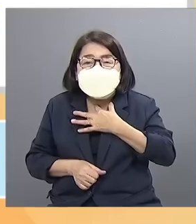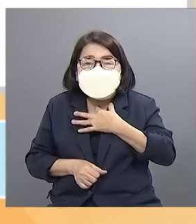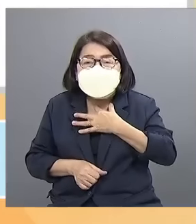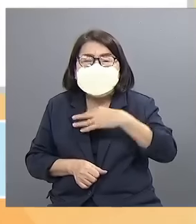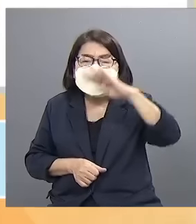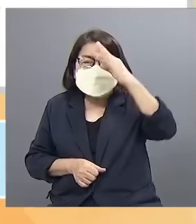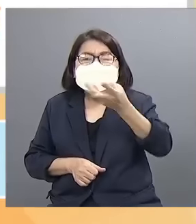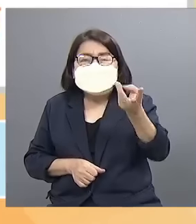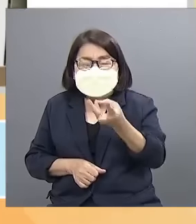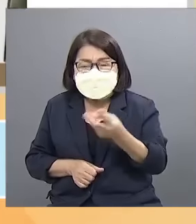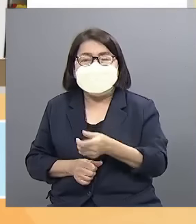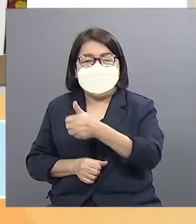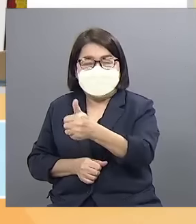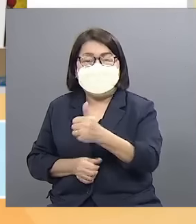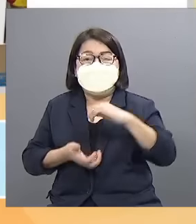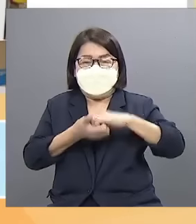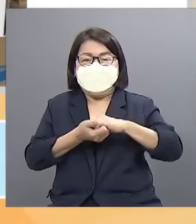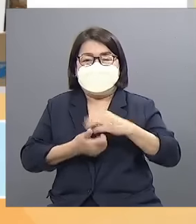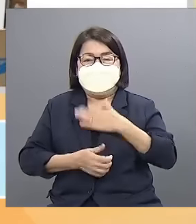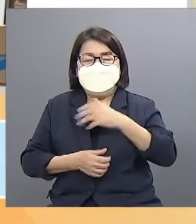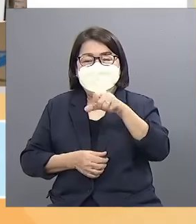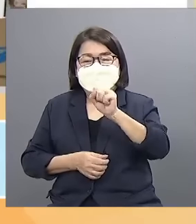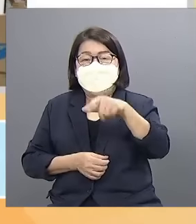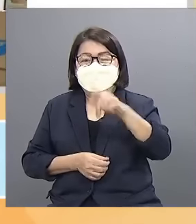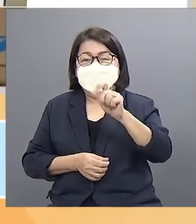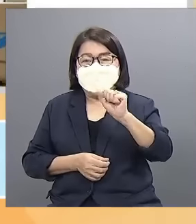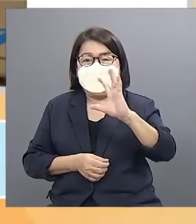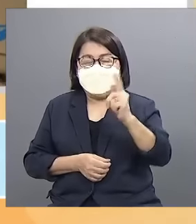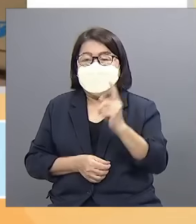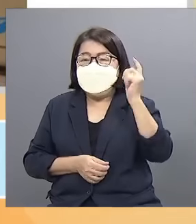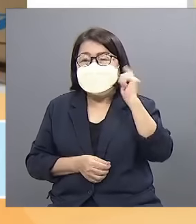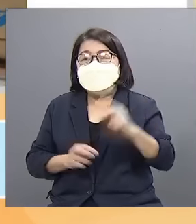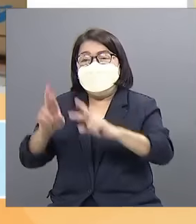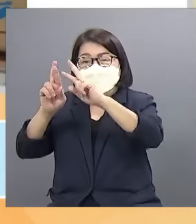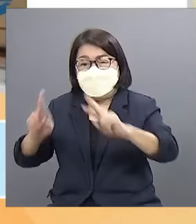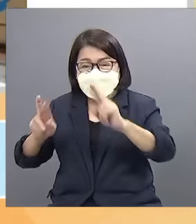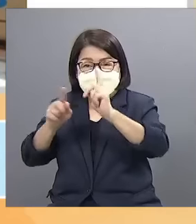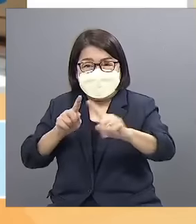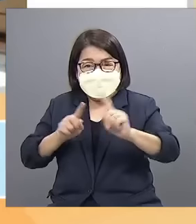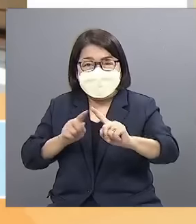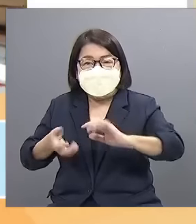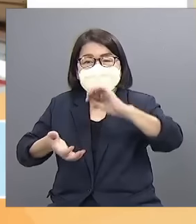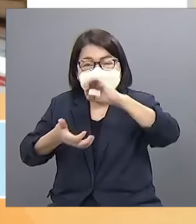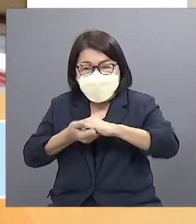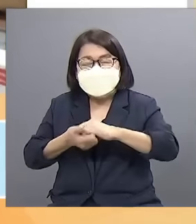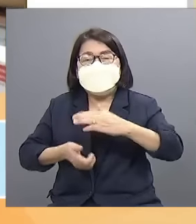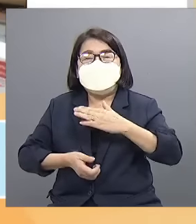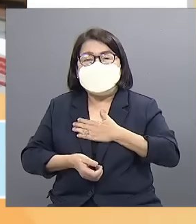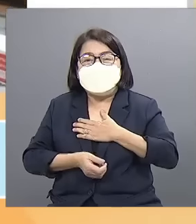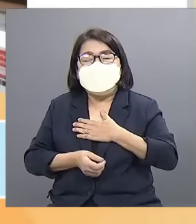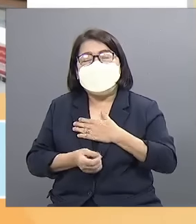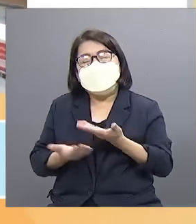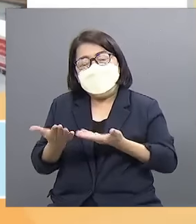นการเพิ่มช่ทาง ในการรักษาดึงร้ยาเข้มาร่วม เพื่อให้คุภาพชีวิต